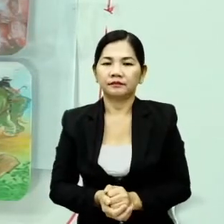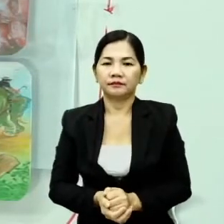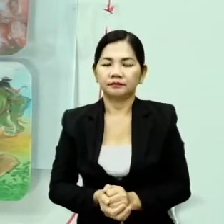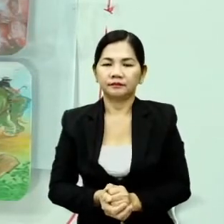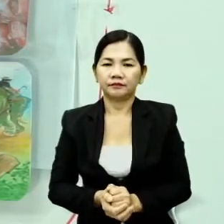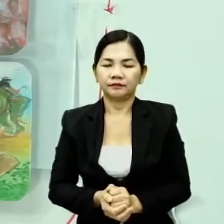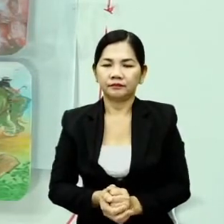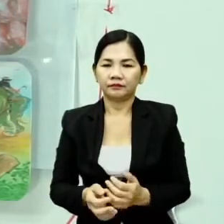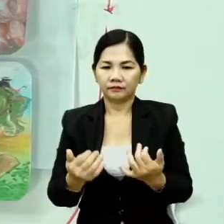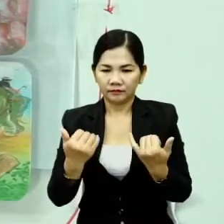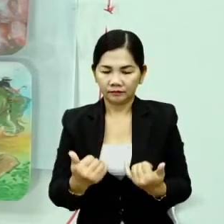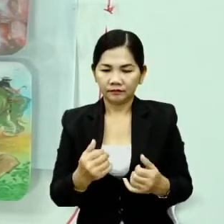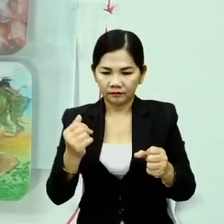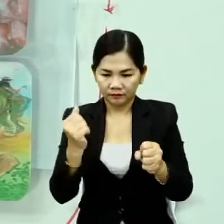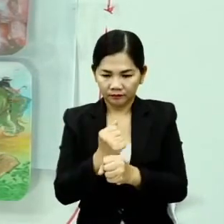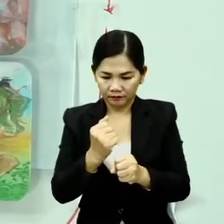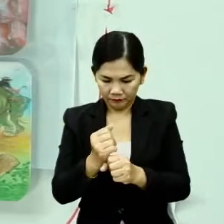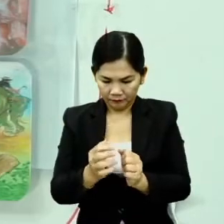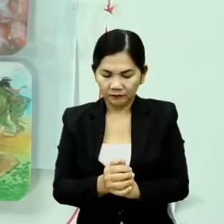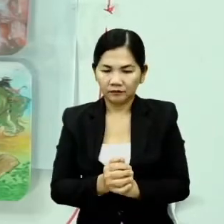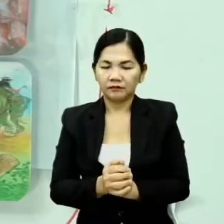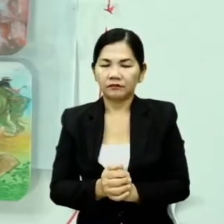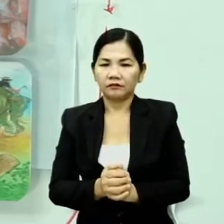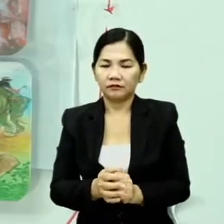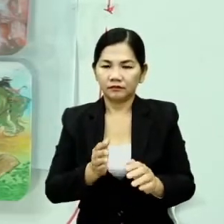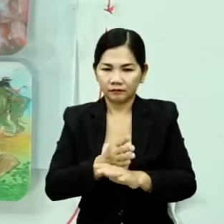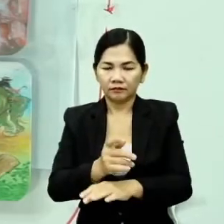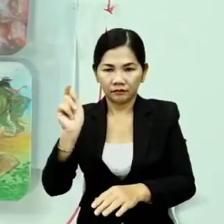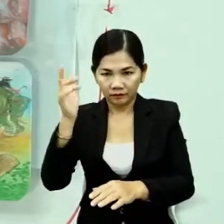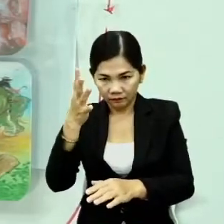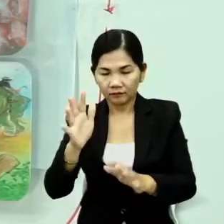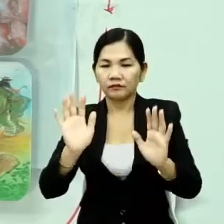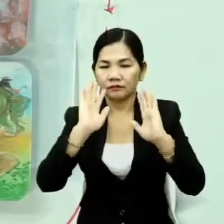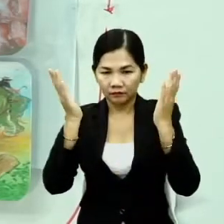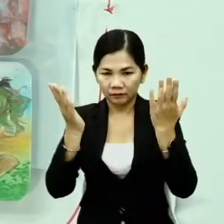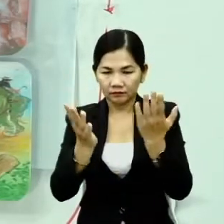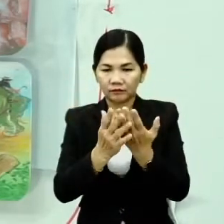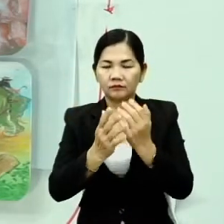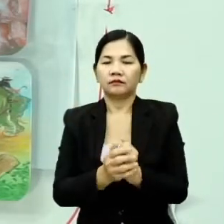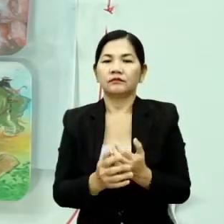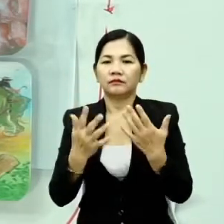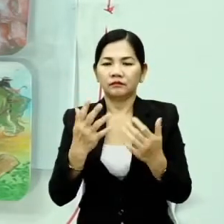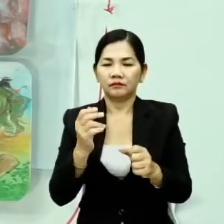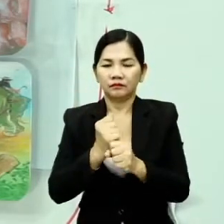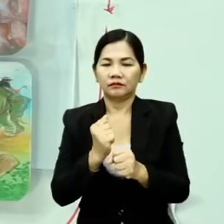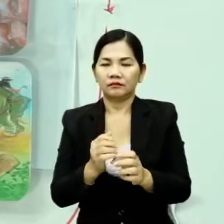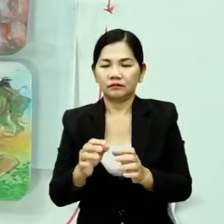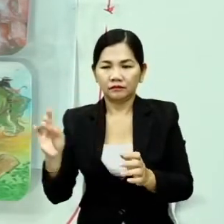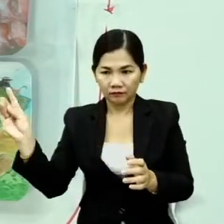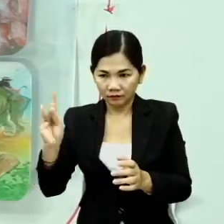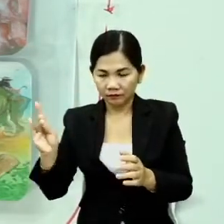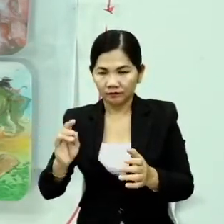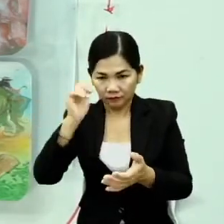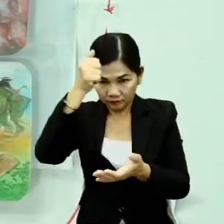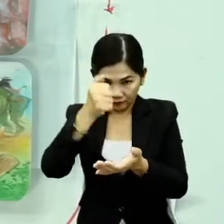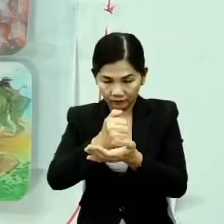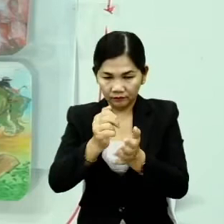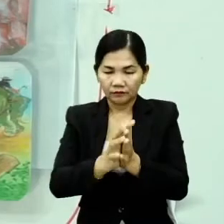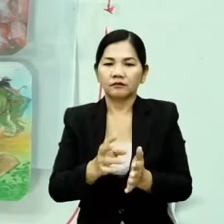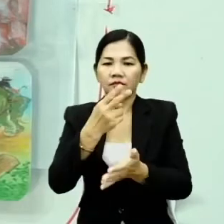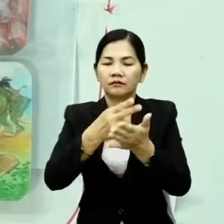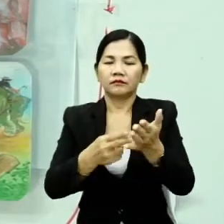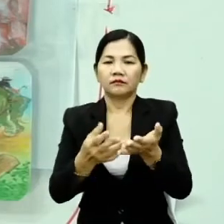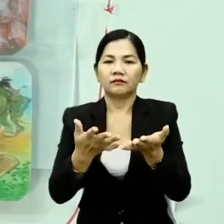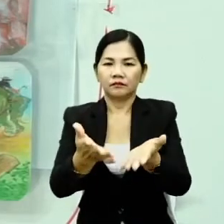á cha chẳng này cụ chẳng đăng tha tam rồi dạ rụp phép tặng ăn nắng à cha ta sạch cha bắt đầu bị cho vậy kha